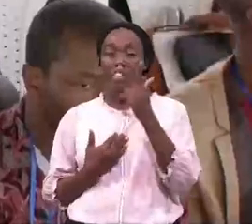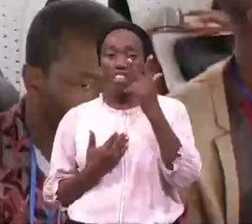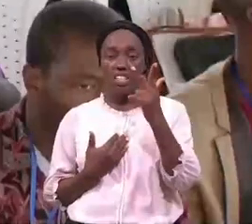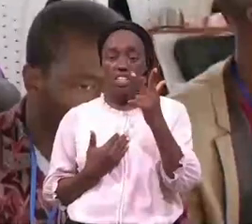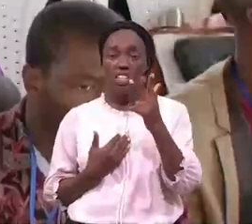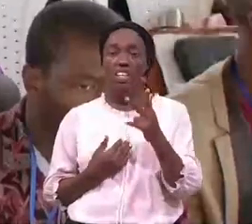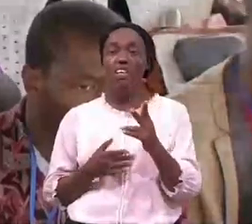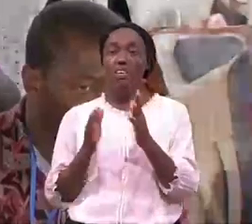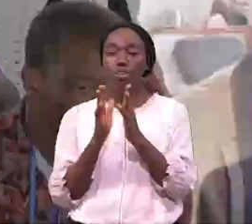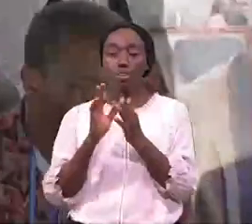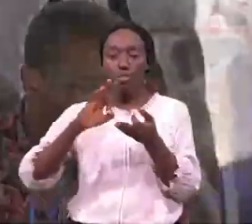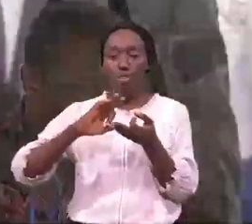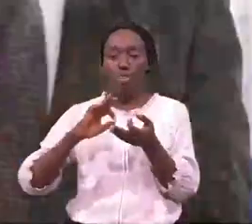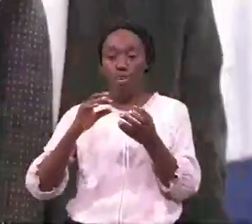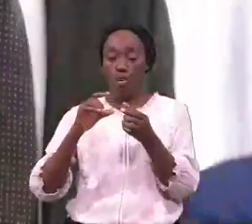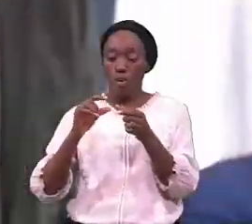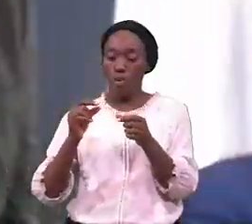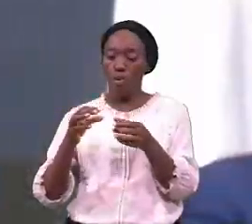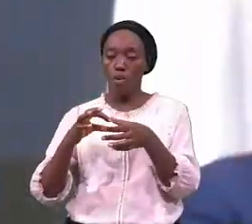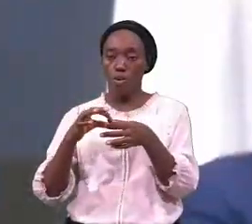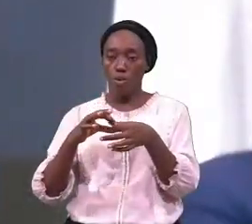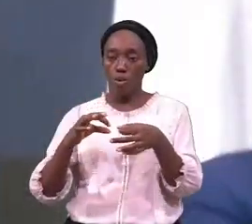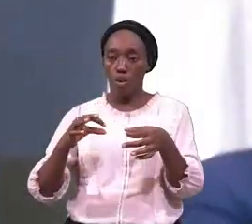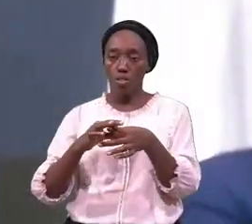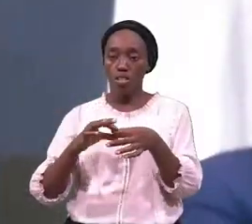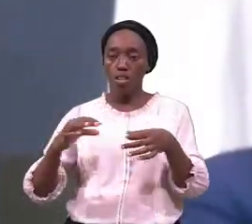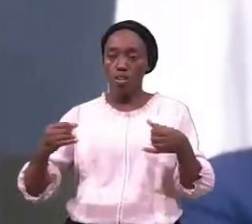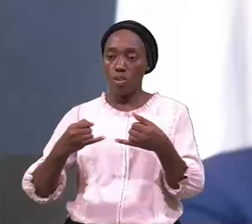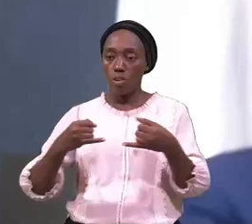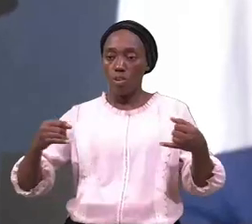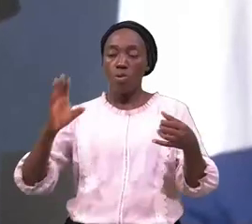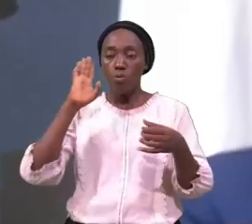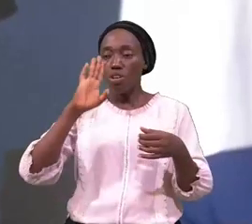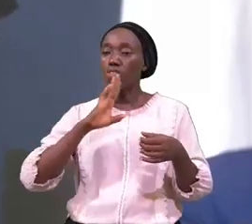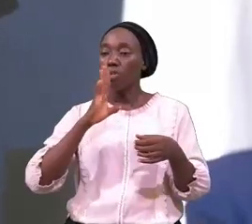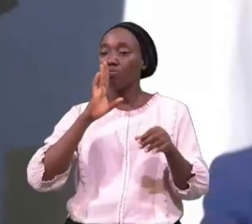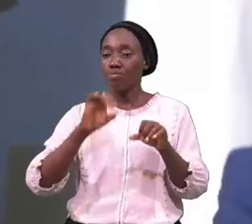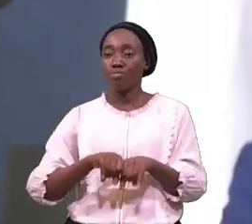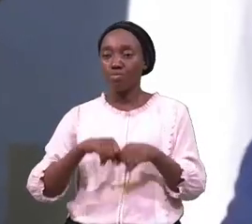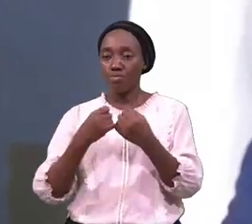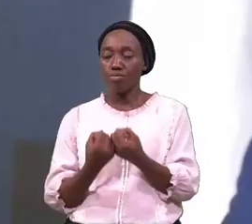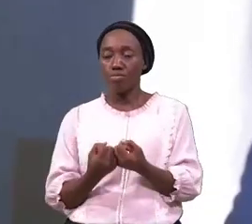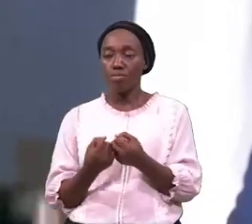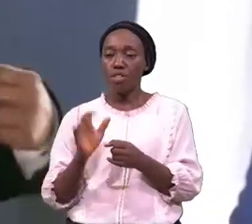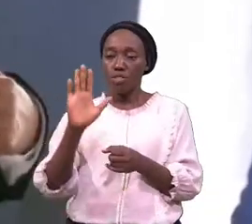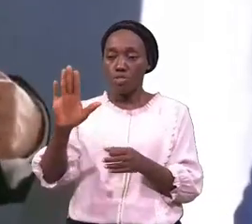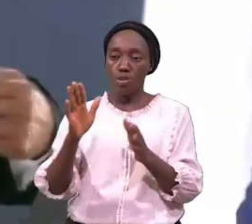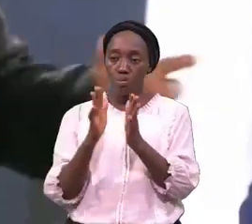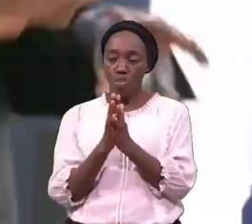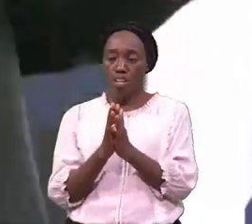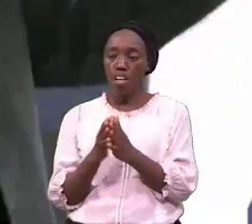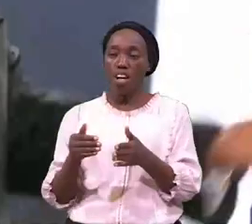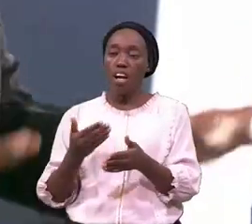et la corde à trois fils ne seront pas facilement. Ta prière. Lui prie avec toi.